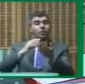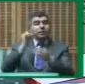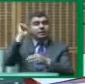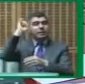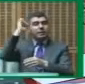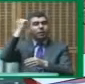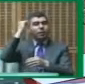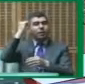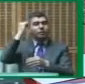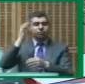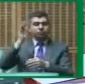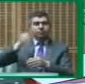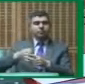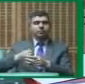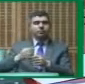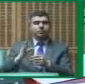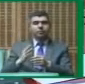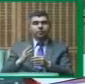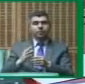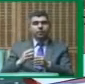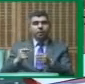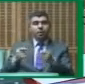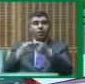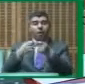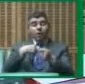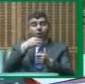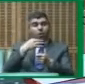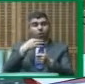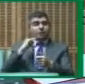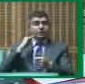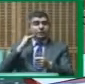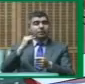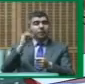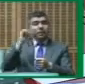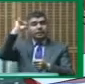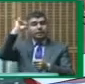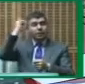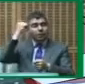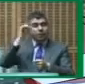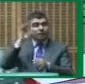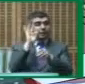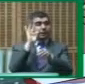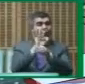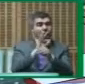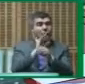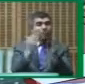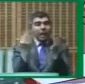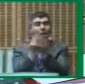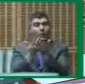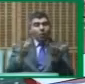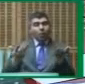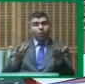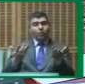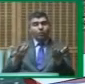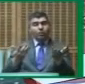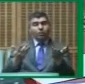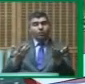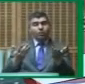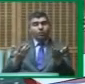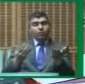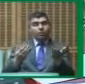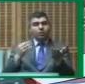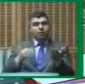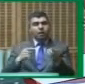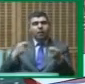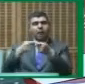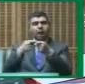التكوين. أراه ما حد ما توفقناش في هذه المسألة ديال التكوين والتعليم، يعني